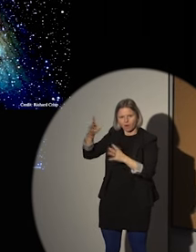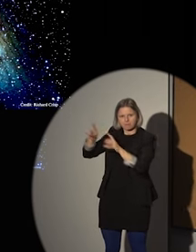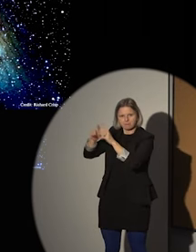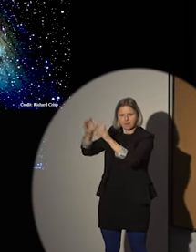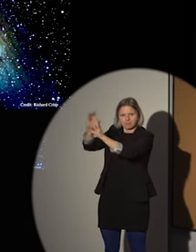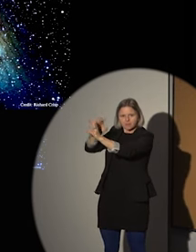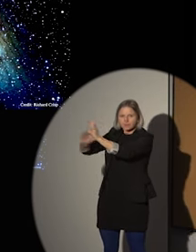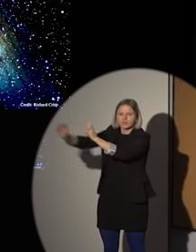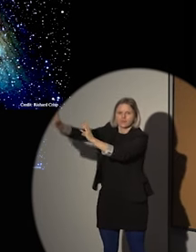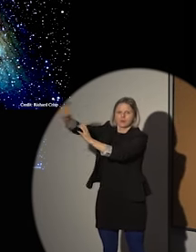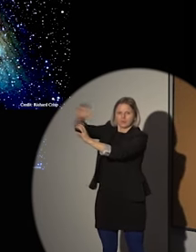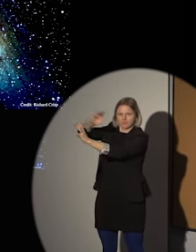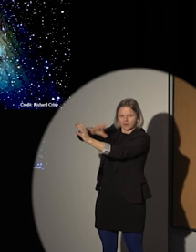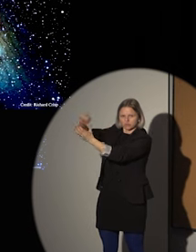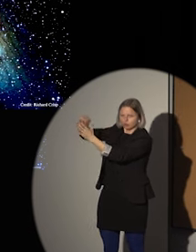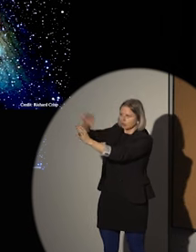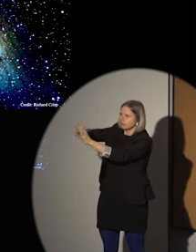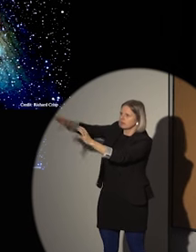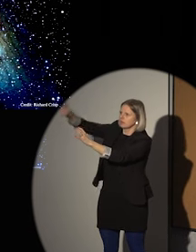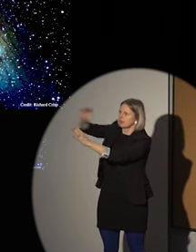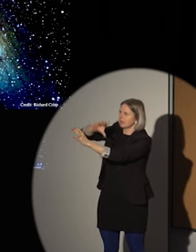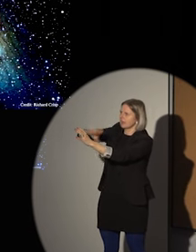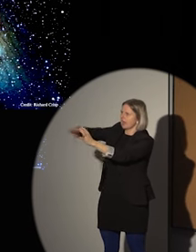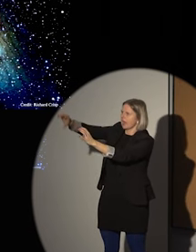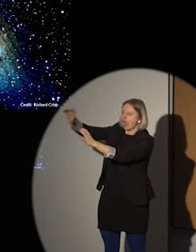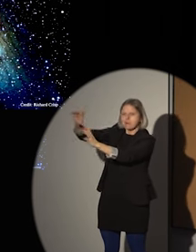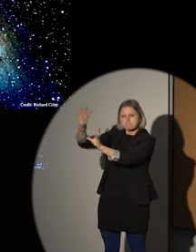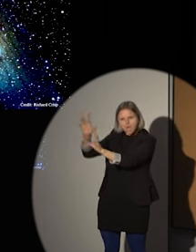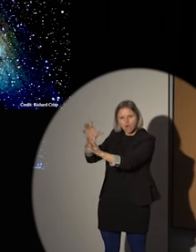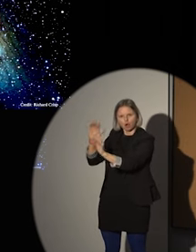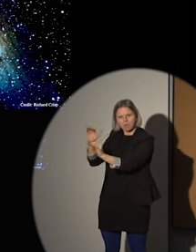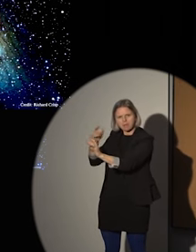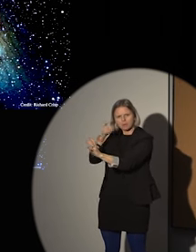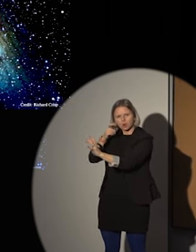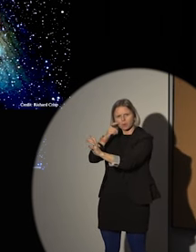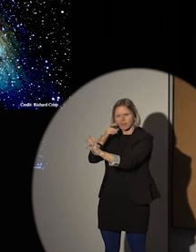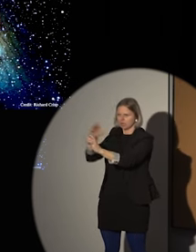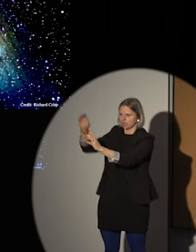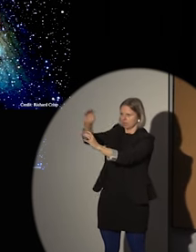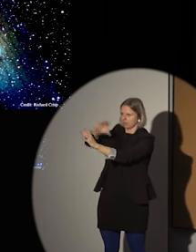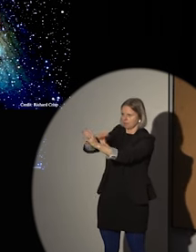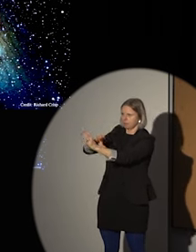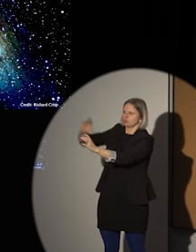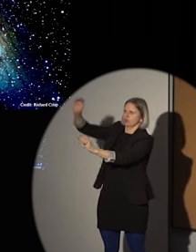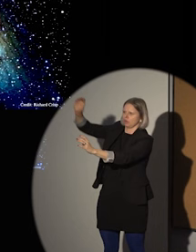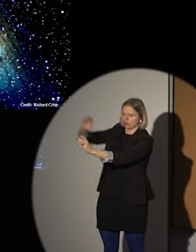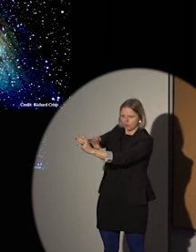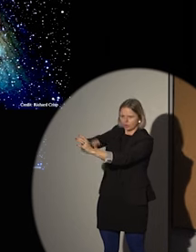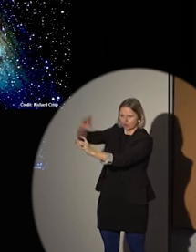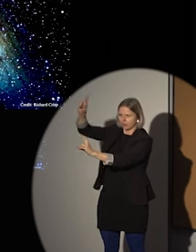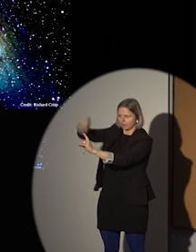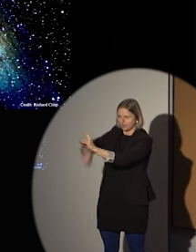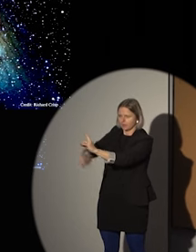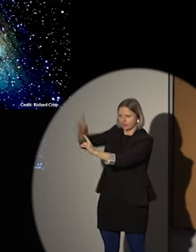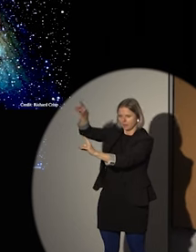très curieusement, avait des mouvements perpendiculaires à la rotation qui étaient presque